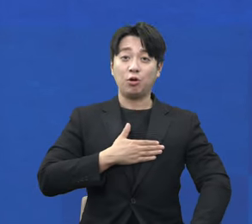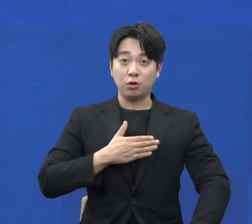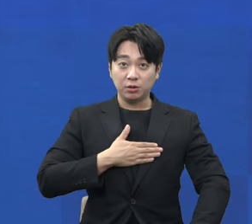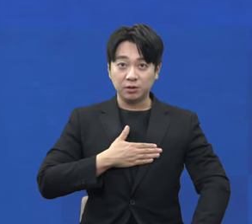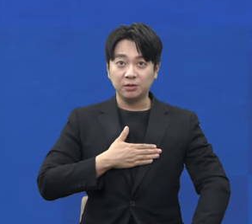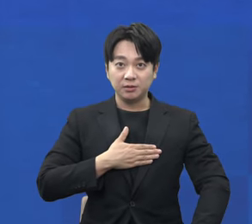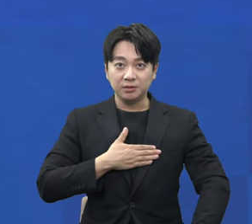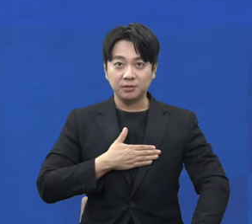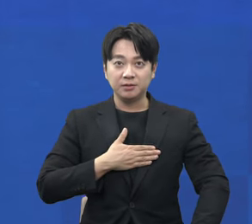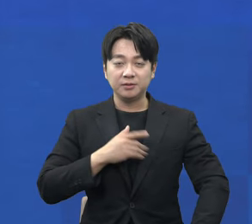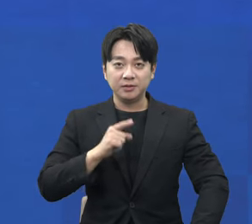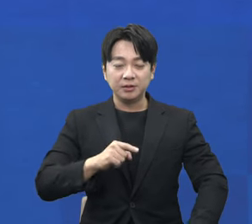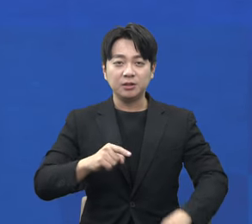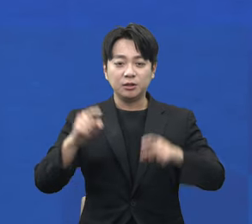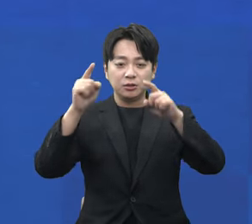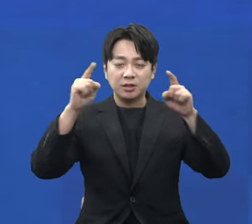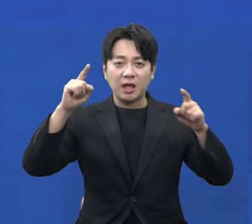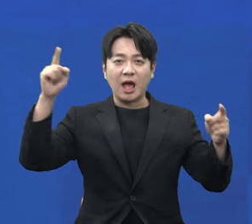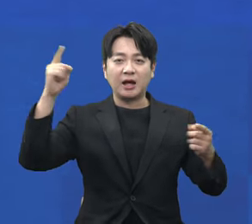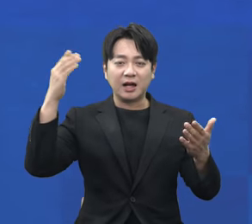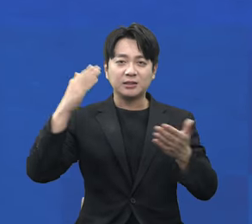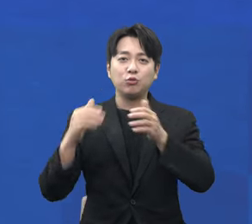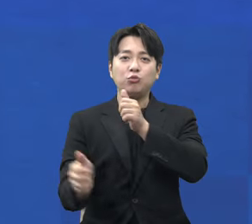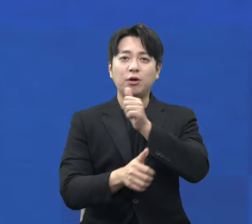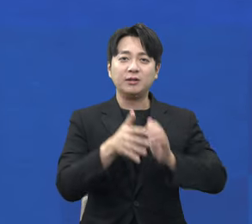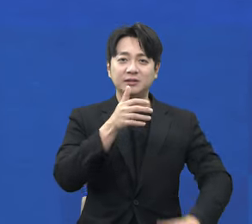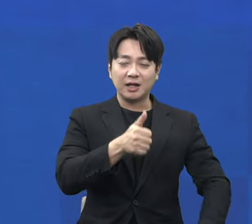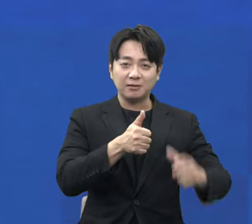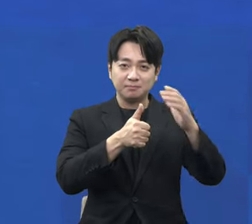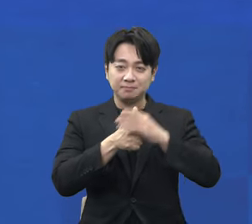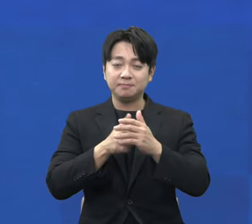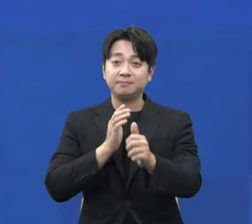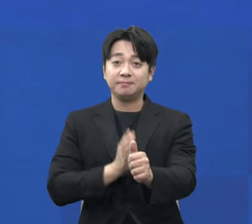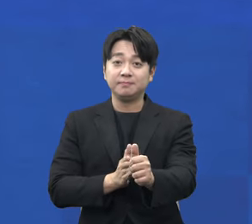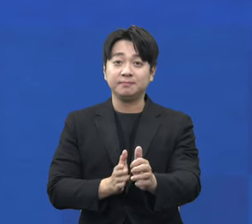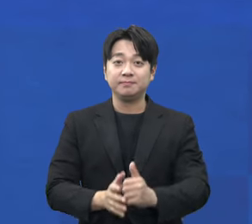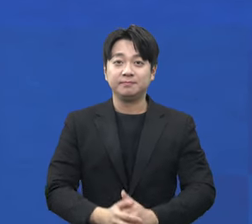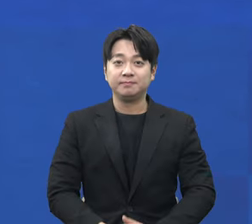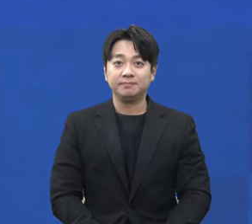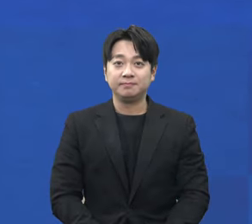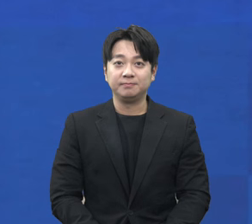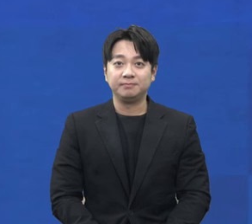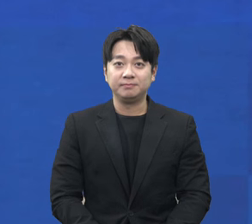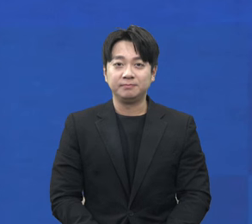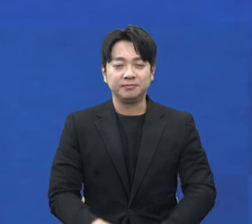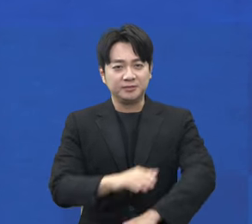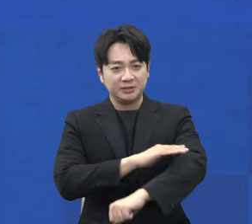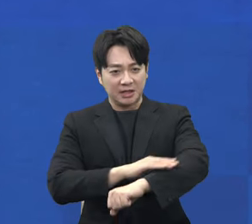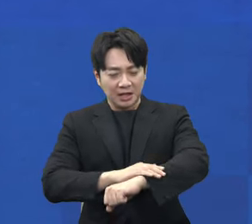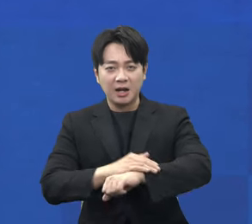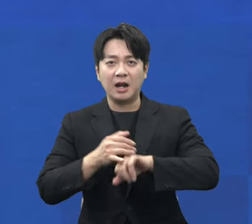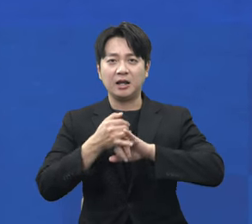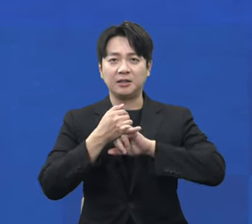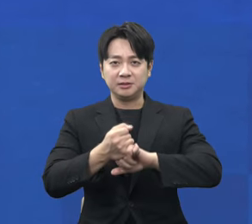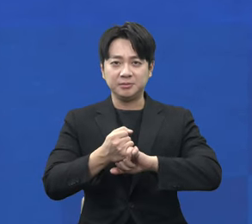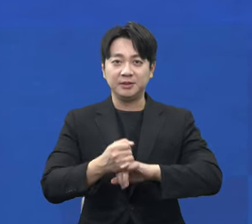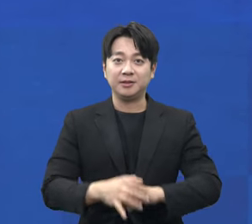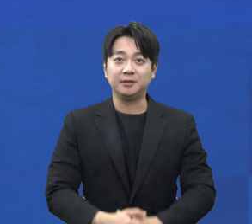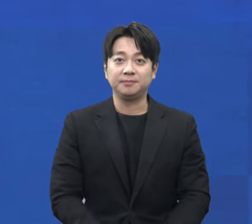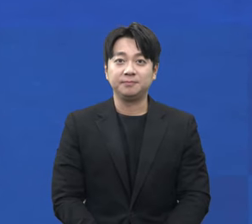수립의 선봉장으로 세워 주십시오 누구보다 잘해내겠습니다 그 어느